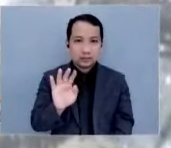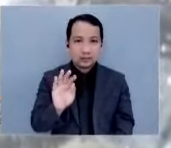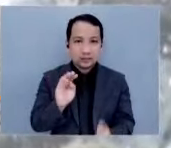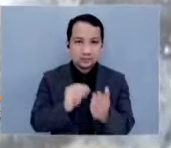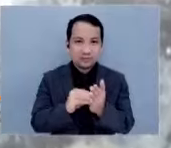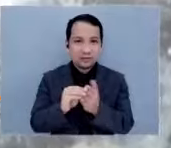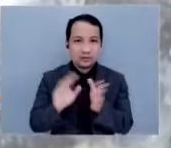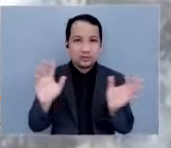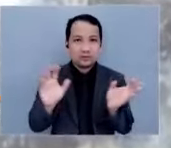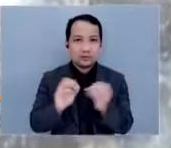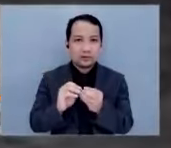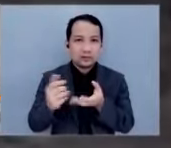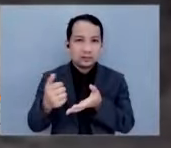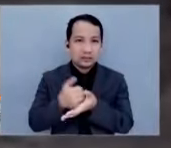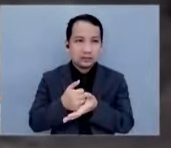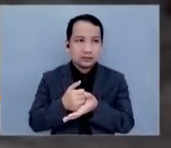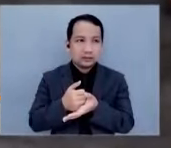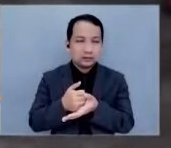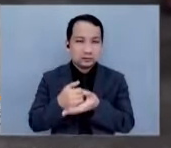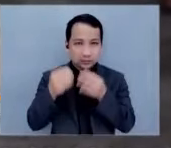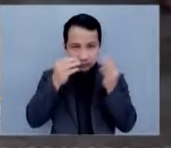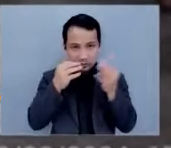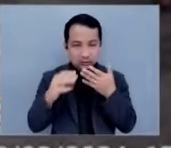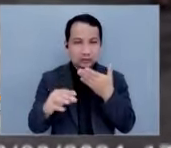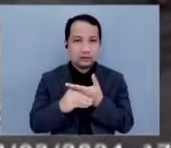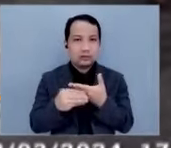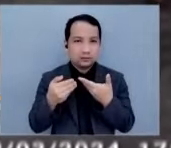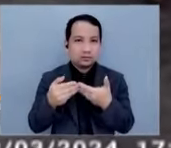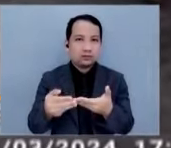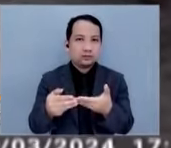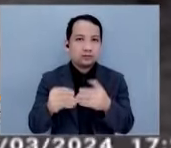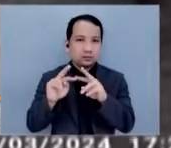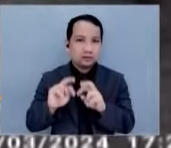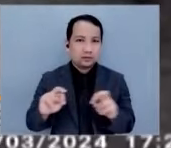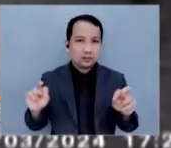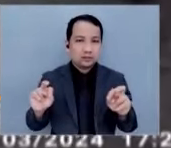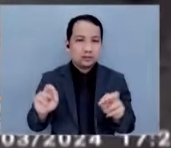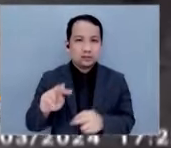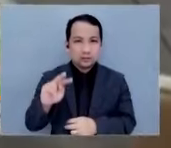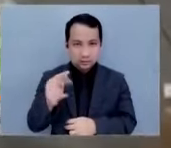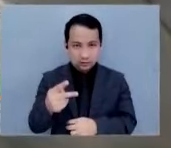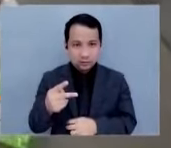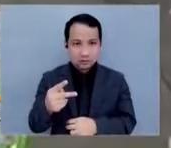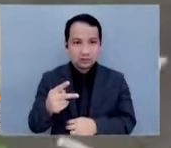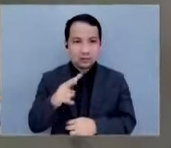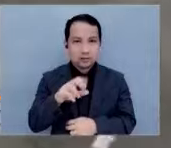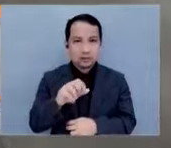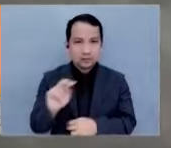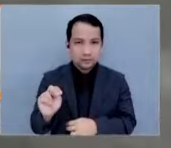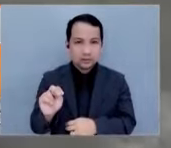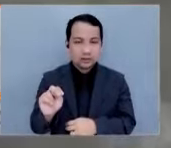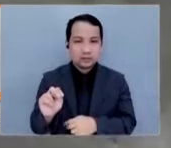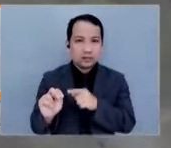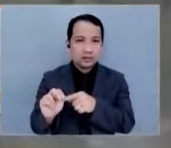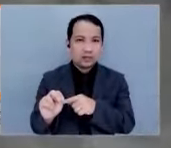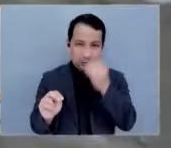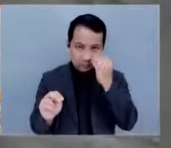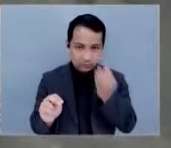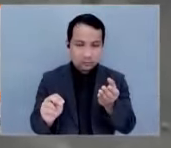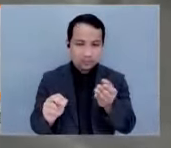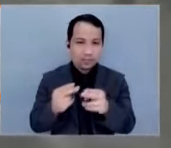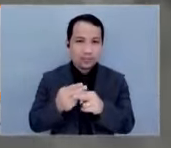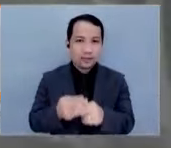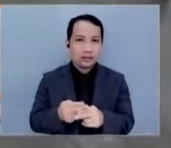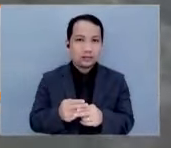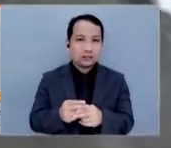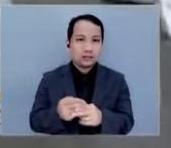ng nasabat na kontrabando. Patuloy pa ang inventaryo sa 2 container van. Iisa lang daw ang nagpadala ng mga kargamento mula